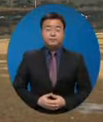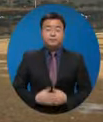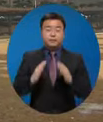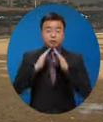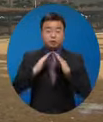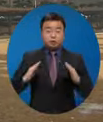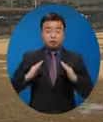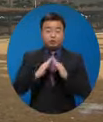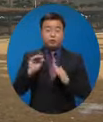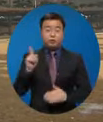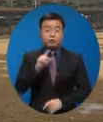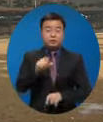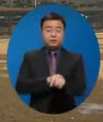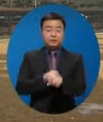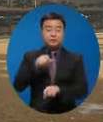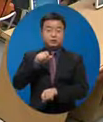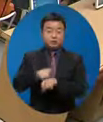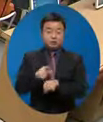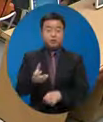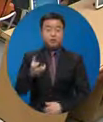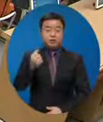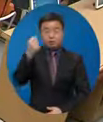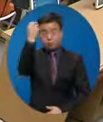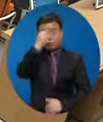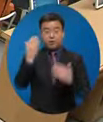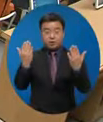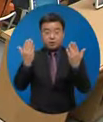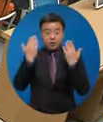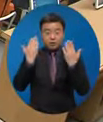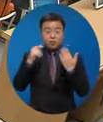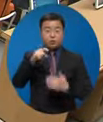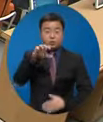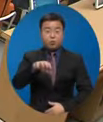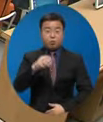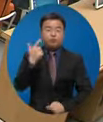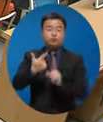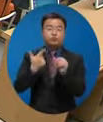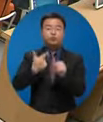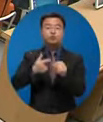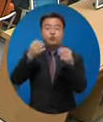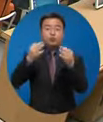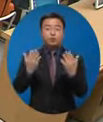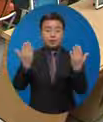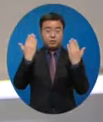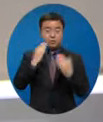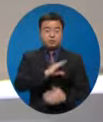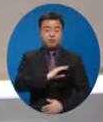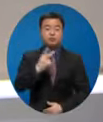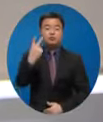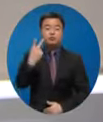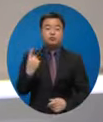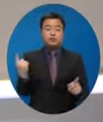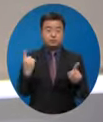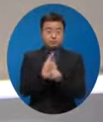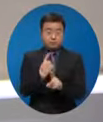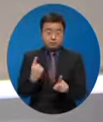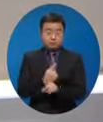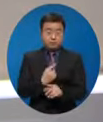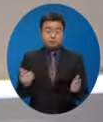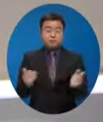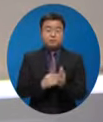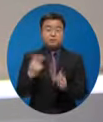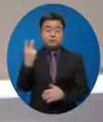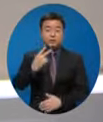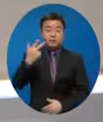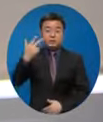전주의 한 특성화 고등학교. 이 학교는 최근 6년 사이 학교 이름을 두 번이나 바꿨습니다. 지난 2007년